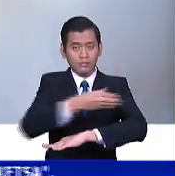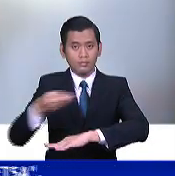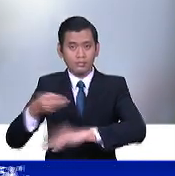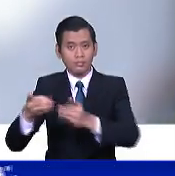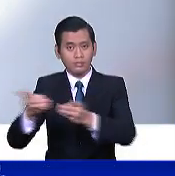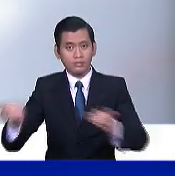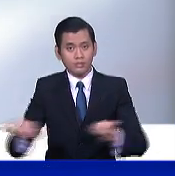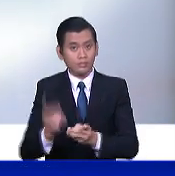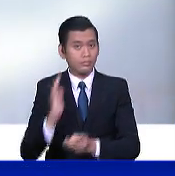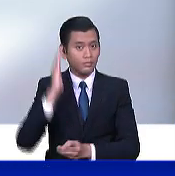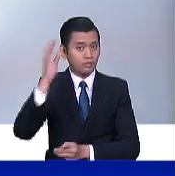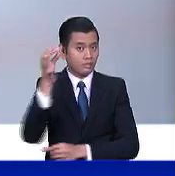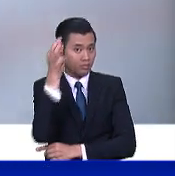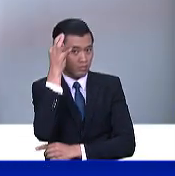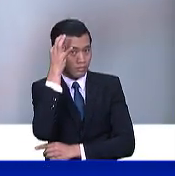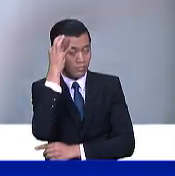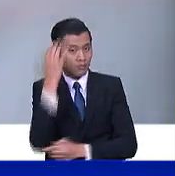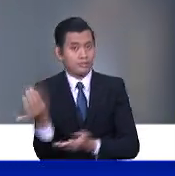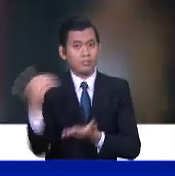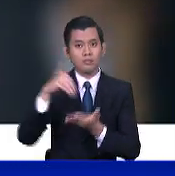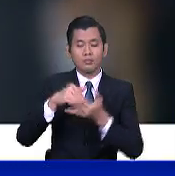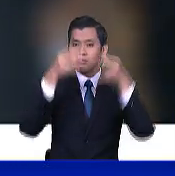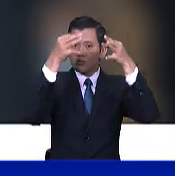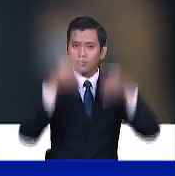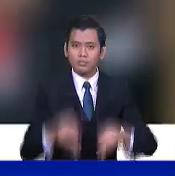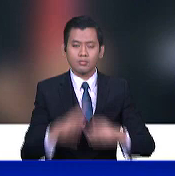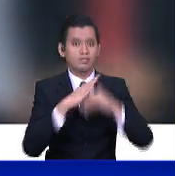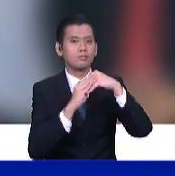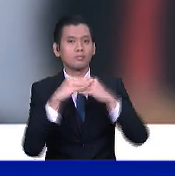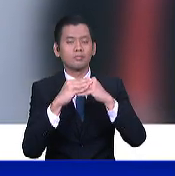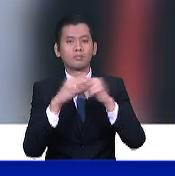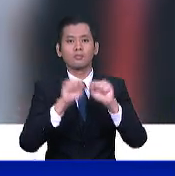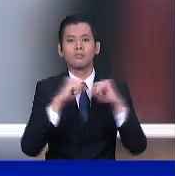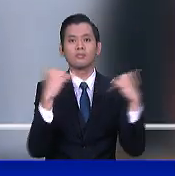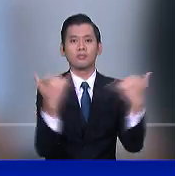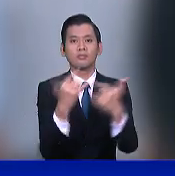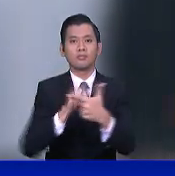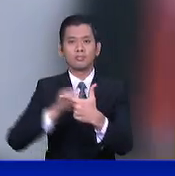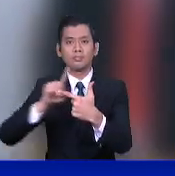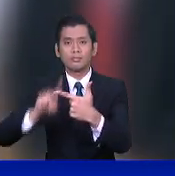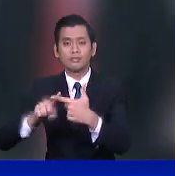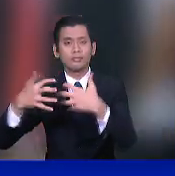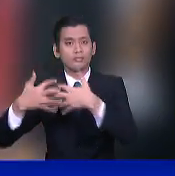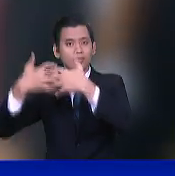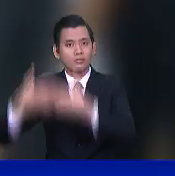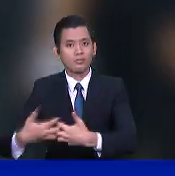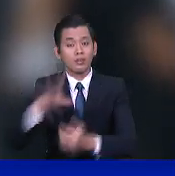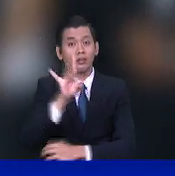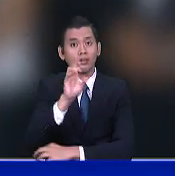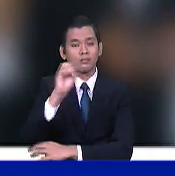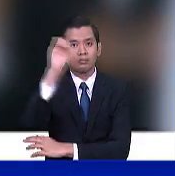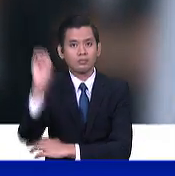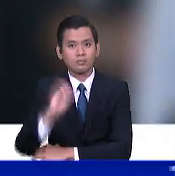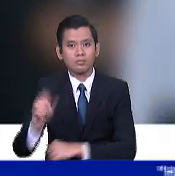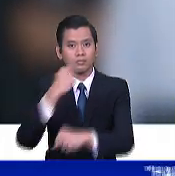dititikberatkan Begitu juga dengan keputusan untuk memberi kelonggaran kepada syari'at atau kilau yang 80 100